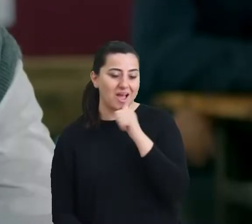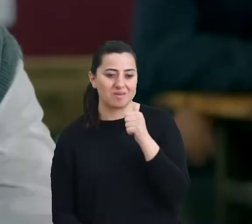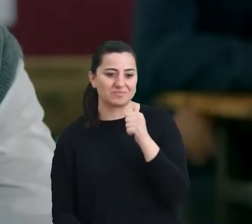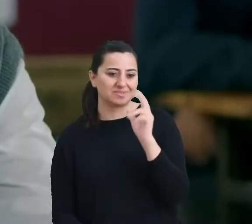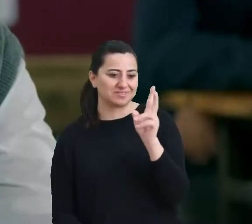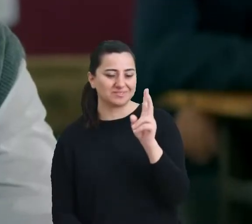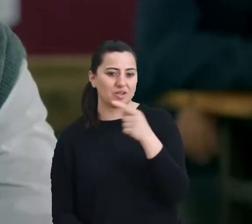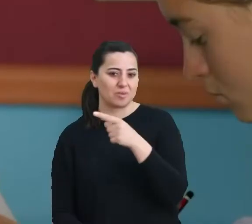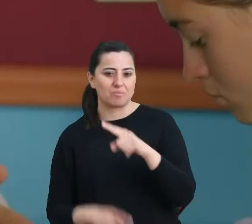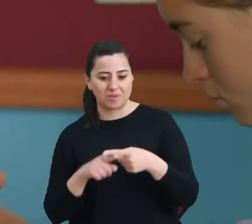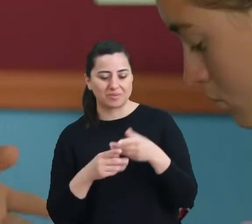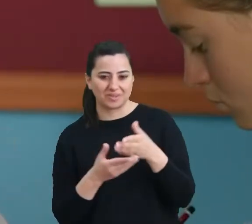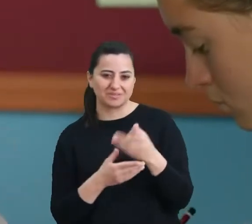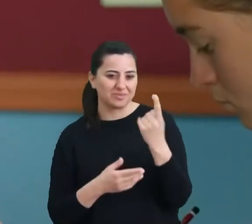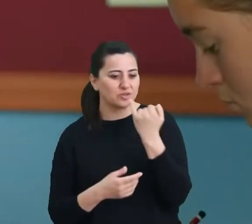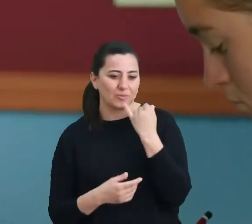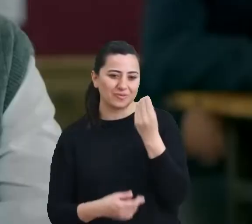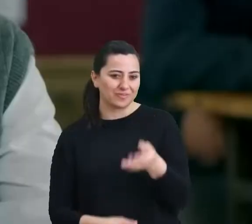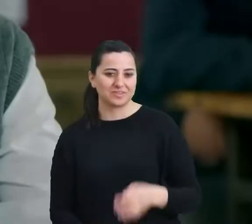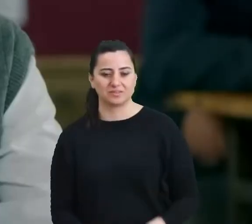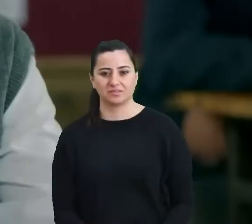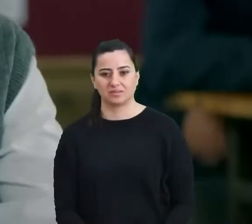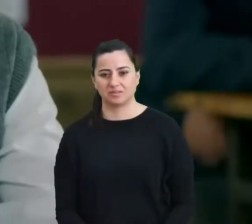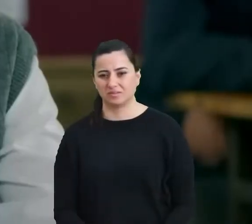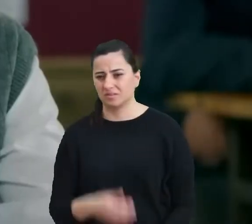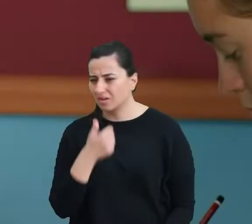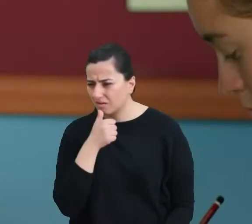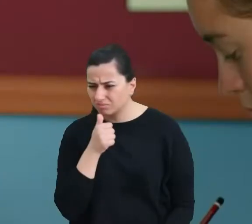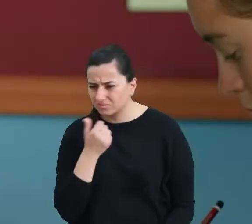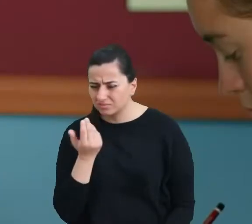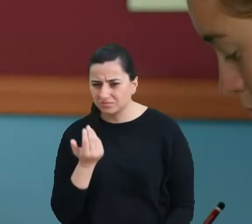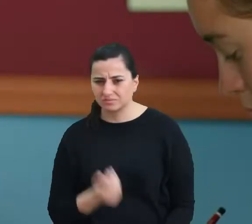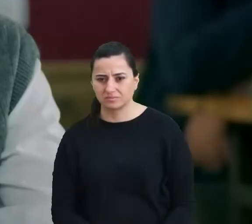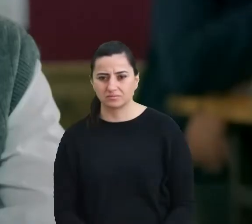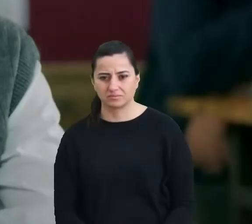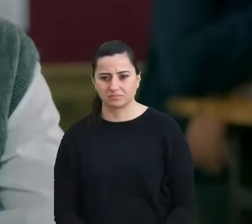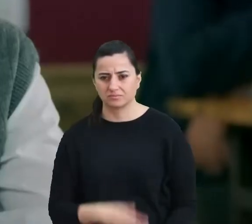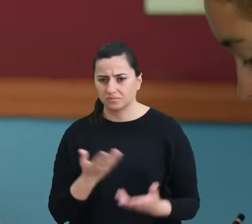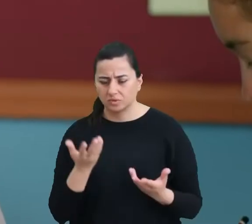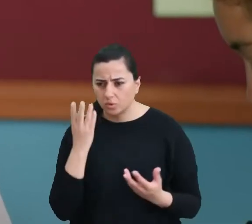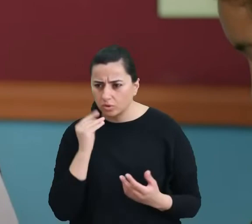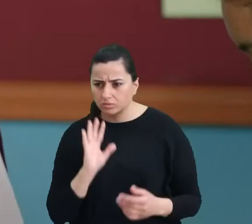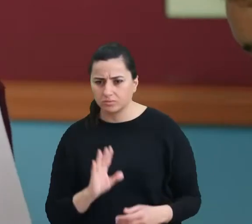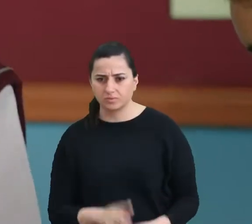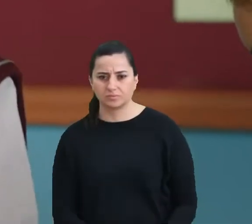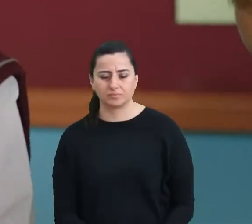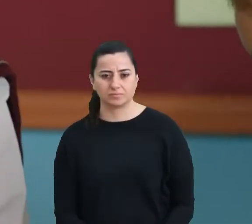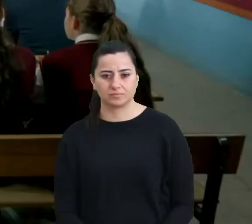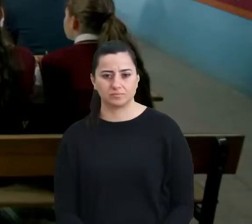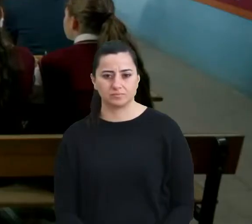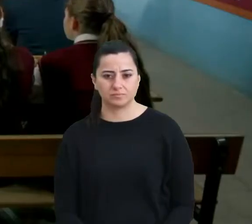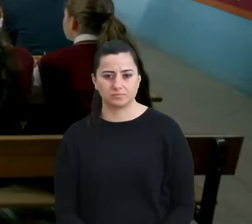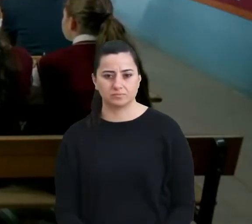matematiğe giriyormuş. Seni de bir gıyak geçer gari. Abimin kimi? Başını salladı. Nasıl yani?